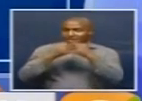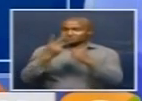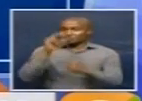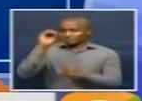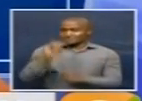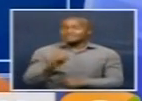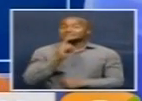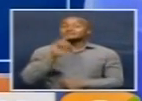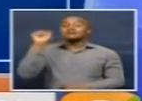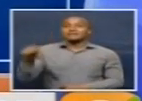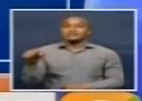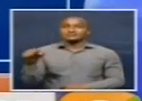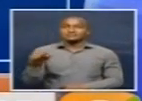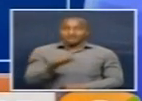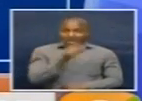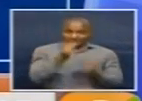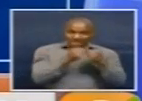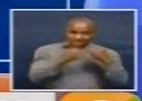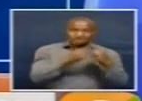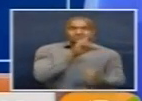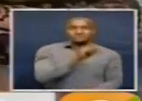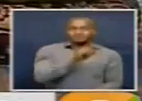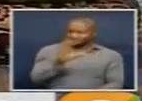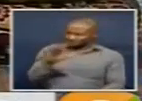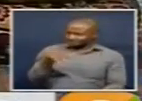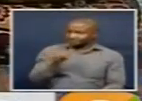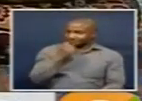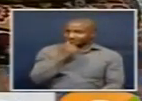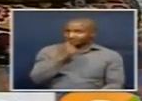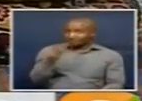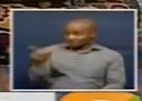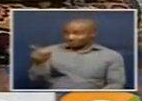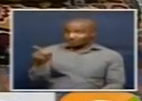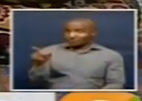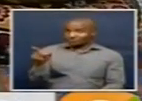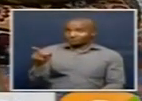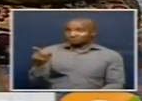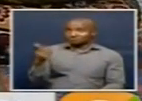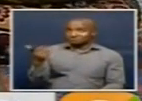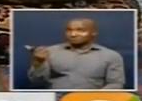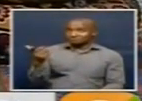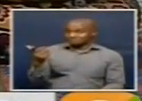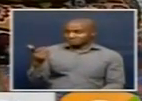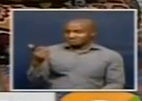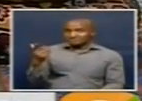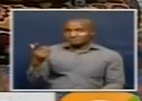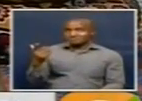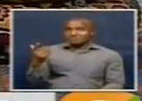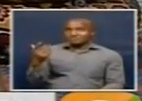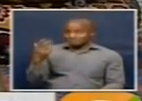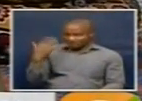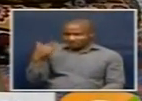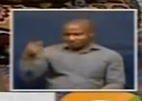la 18. Ni msafari, unajua wengi hawajaelewa swala hili, na unakumbuka ilikuwa imeletwa na nini, arafa moja